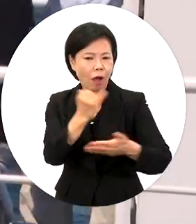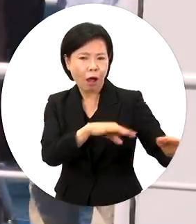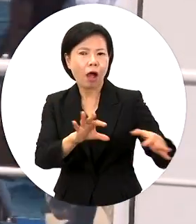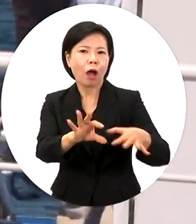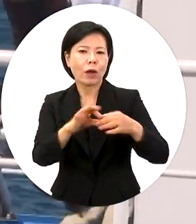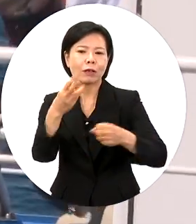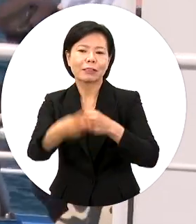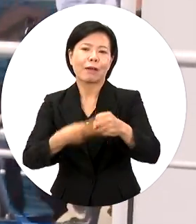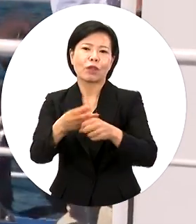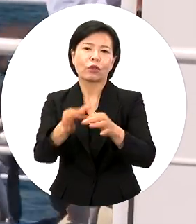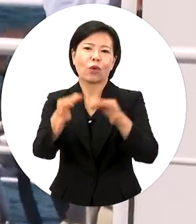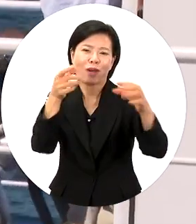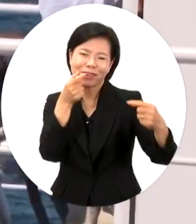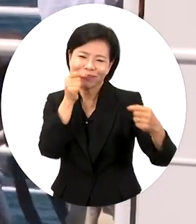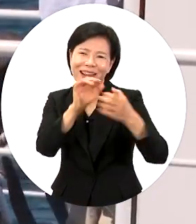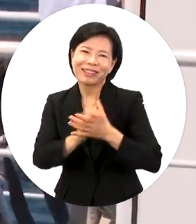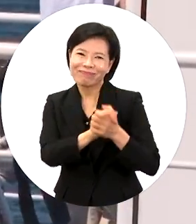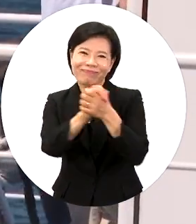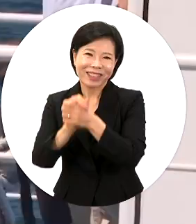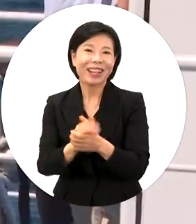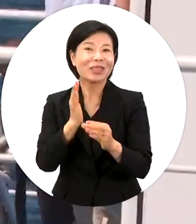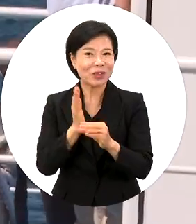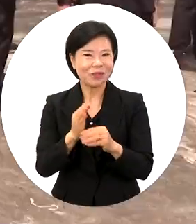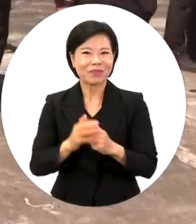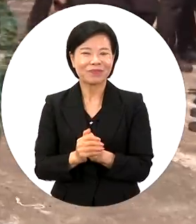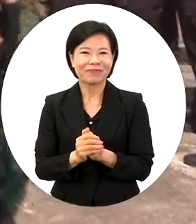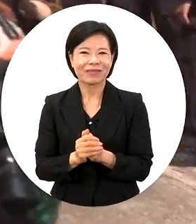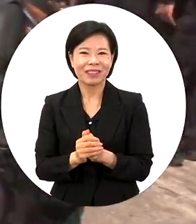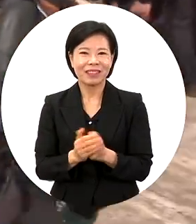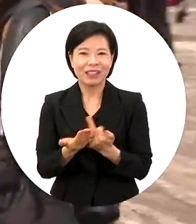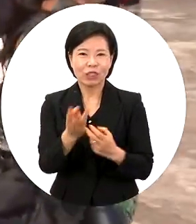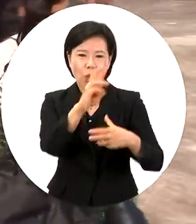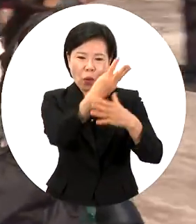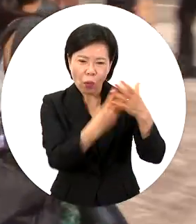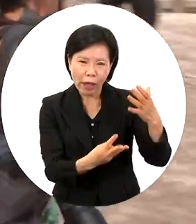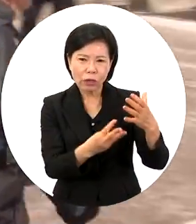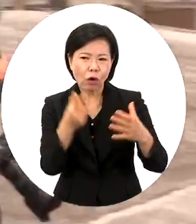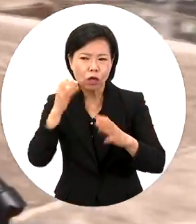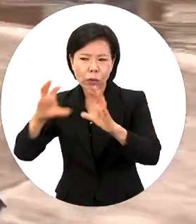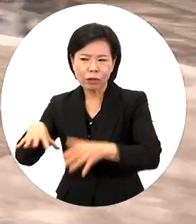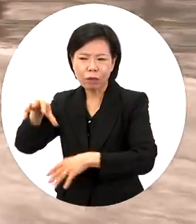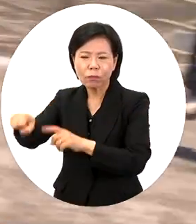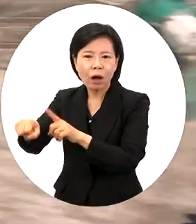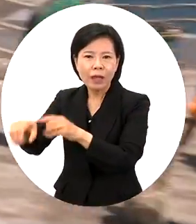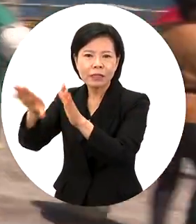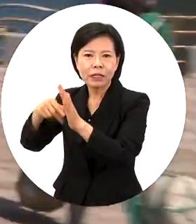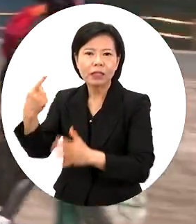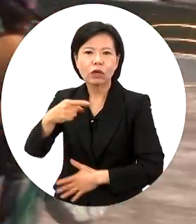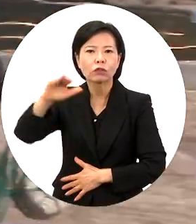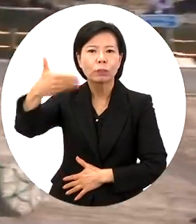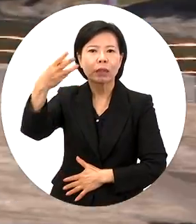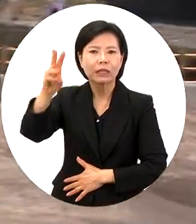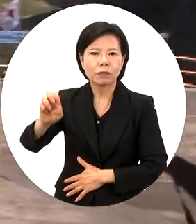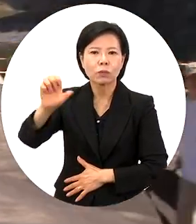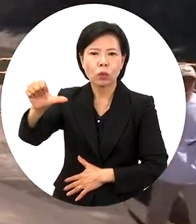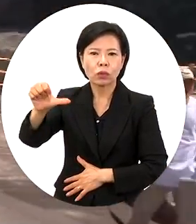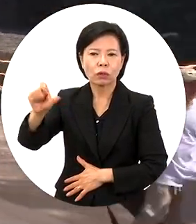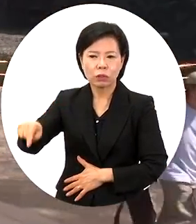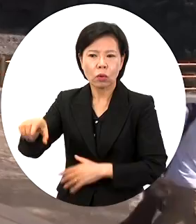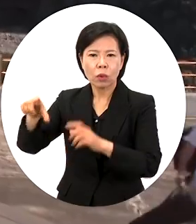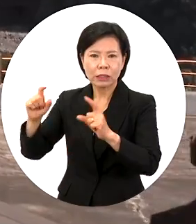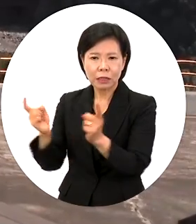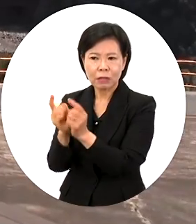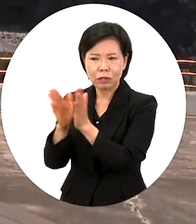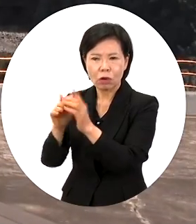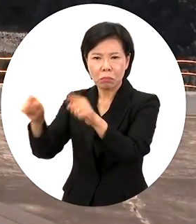등을 펼치며 3년째 우호를 다져오고 있습니다. 제주 해녀들은 일제강점기인 1935년